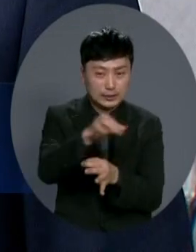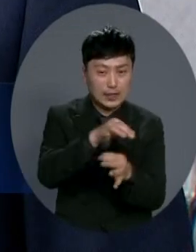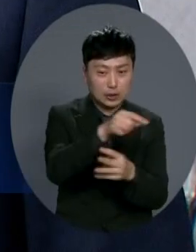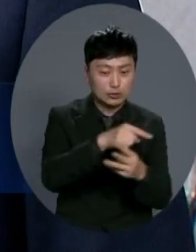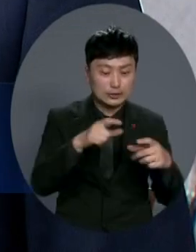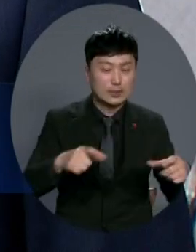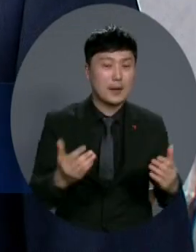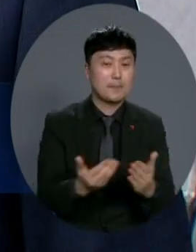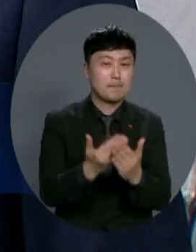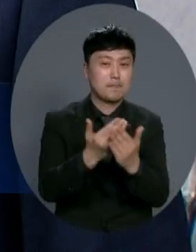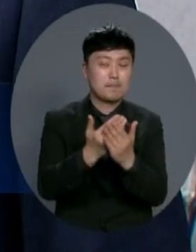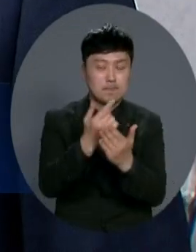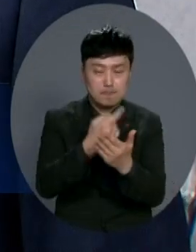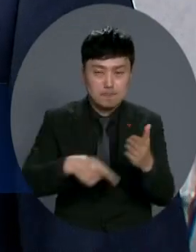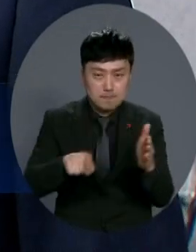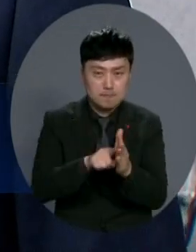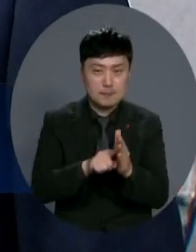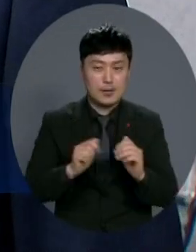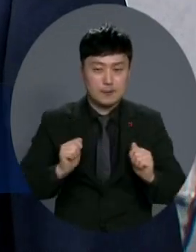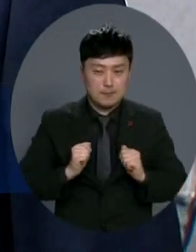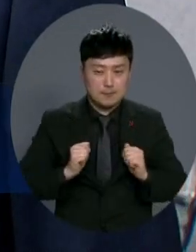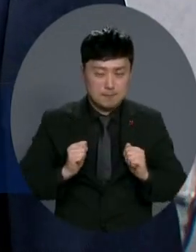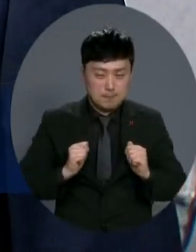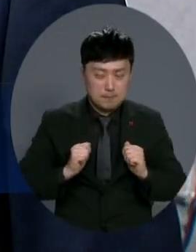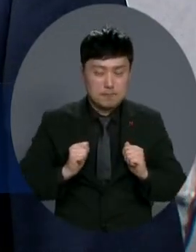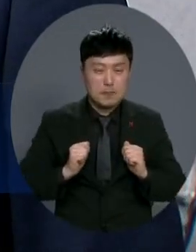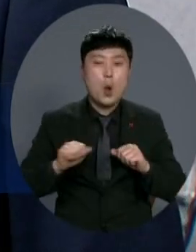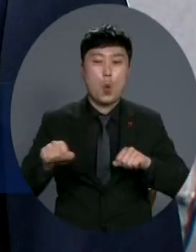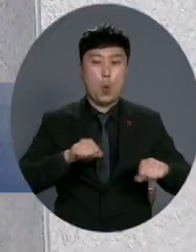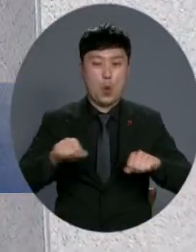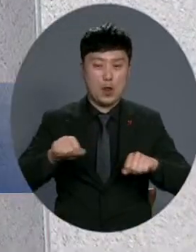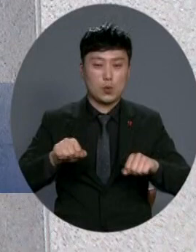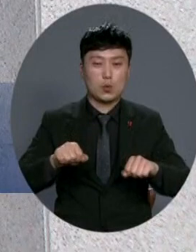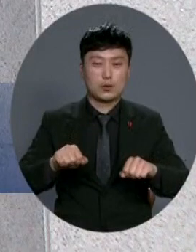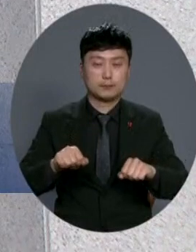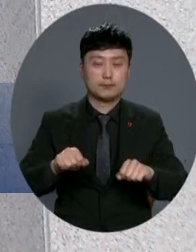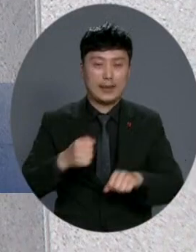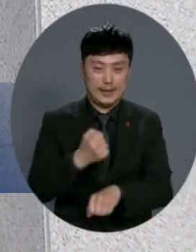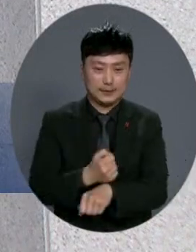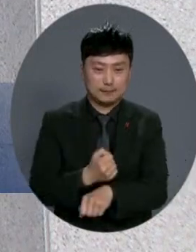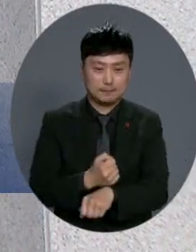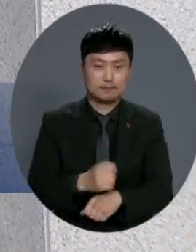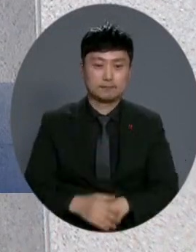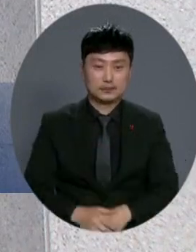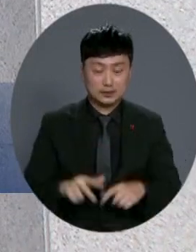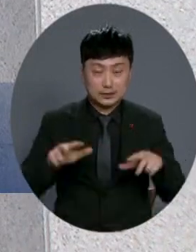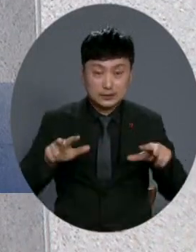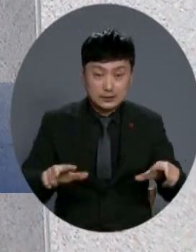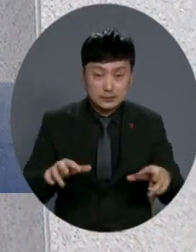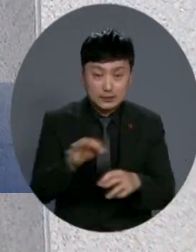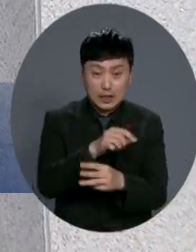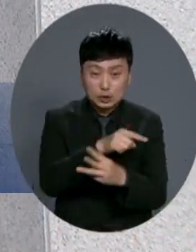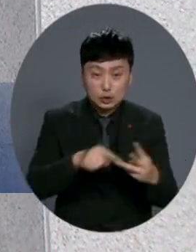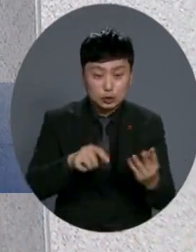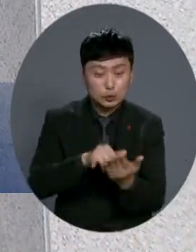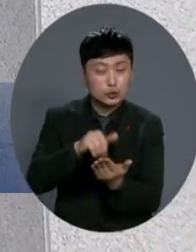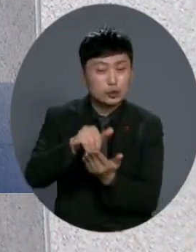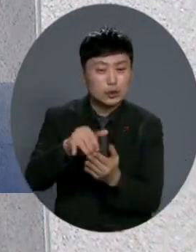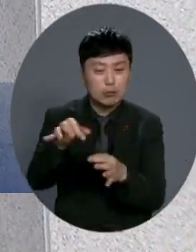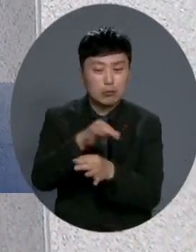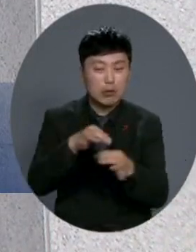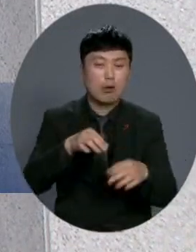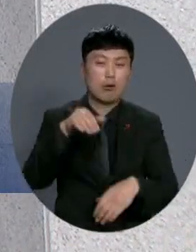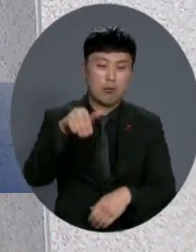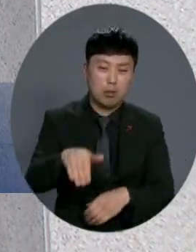발전을 위해서 열심히 뛰어 뛰겠습니다 지금 상주와 문경이 굉장히